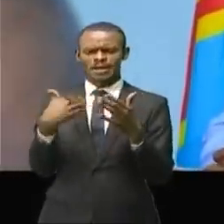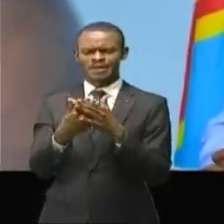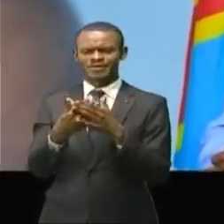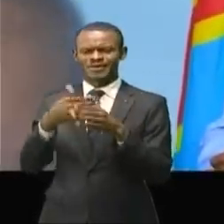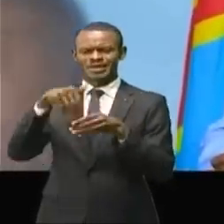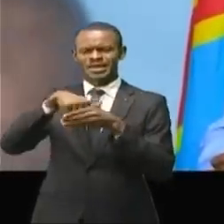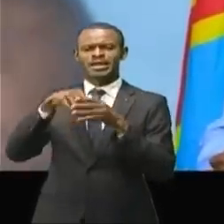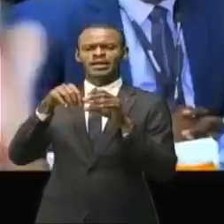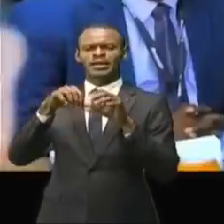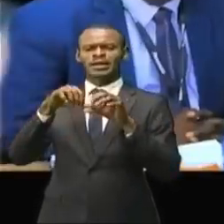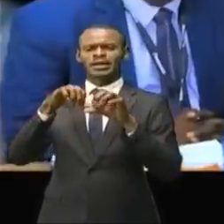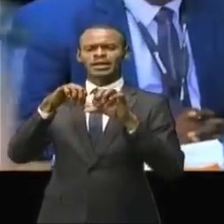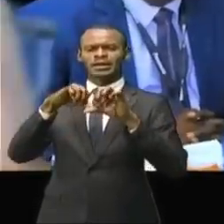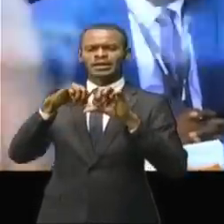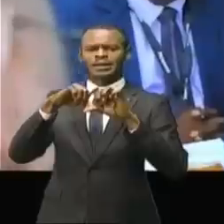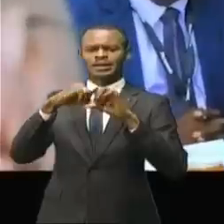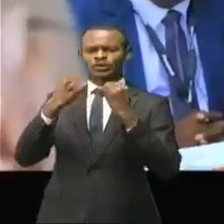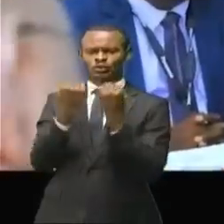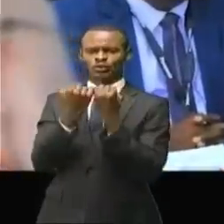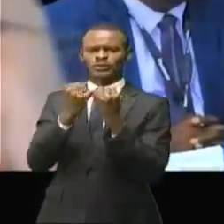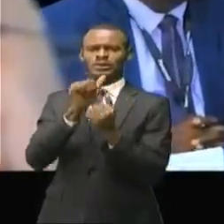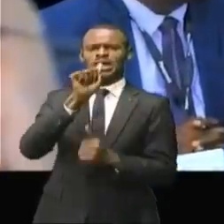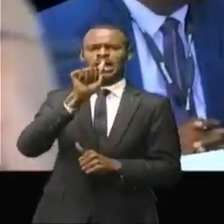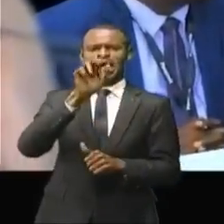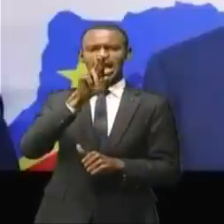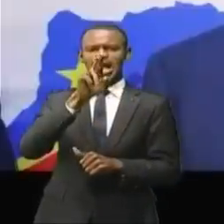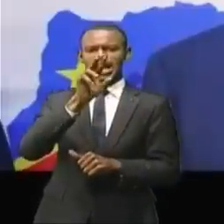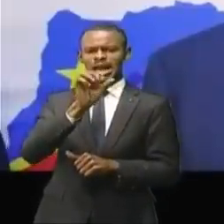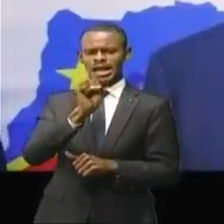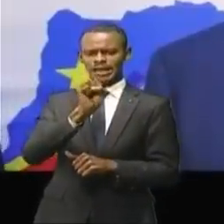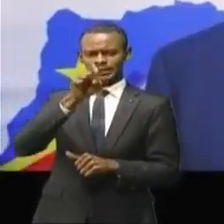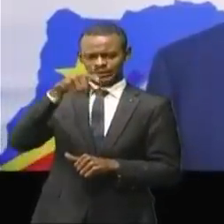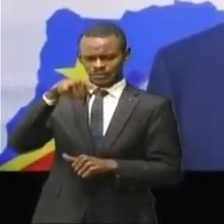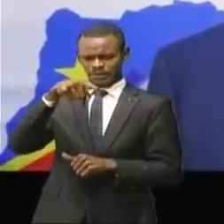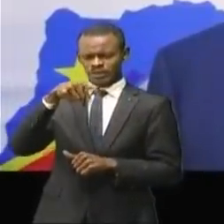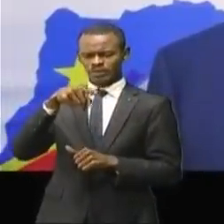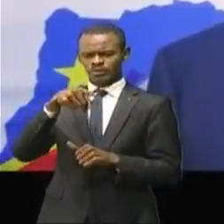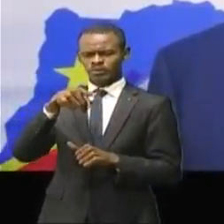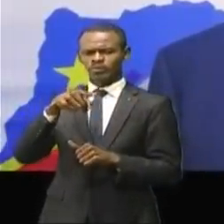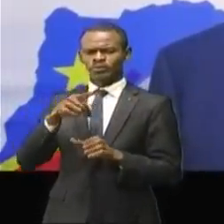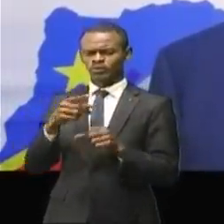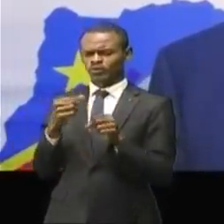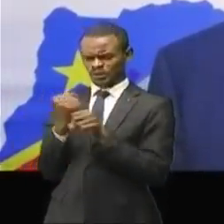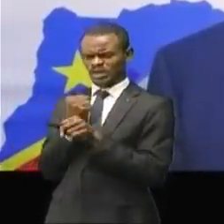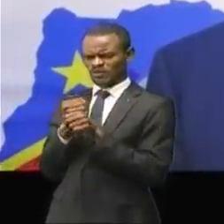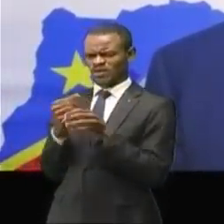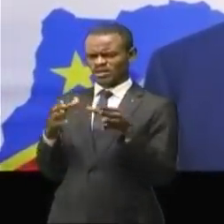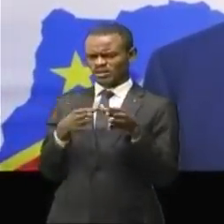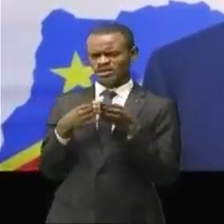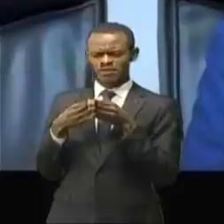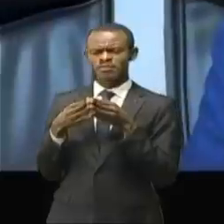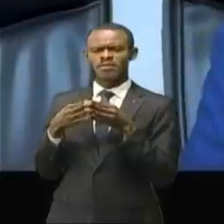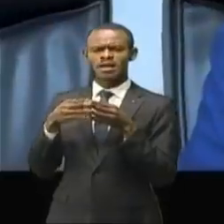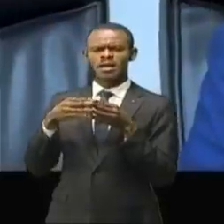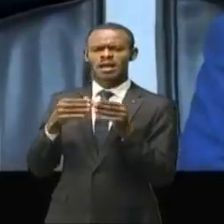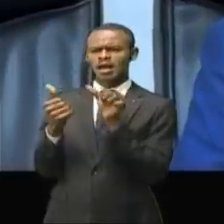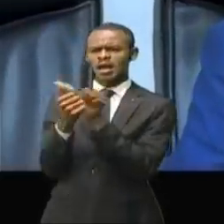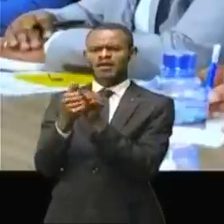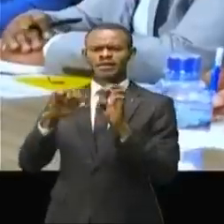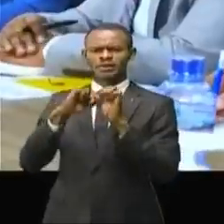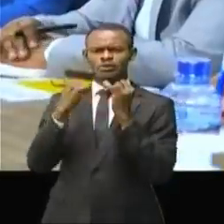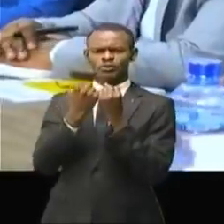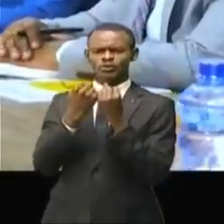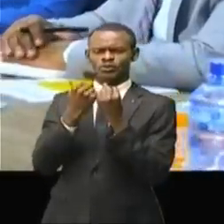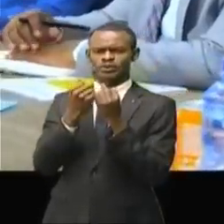on a eu une séance de travail avec la direction générale de cette autorité parce que en